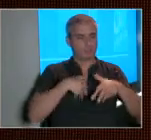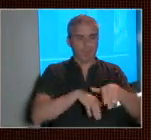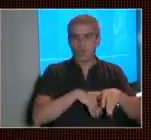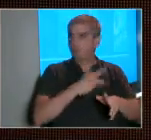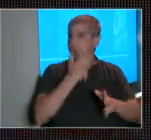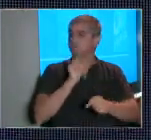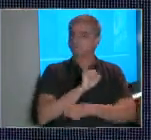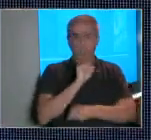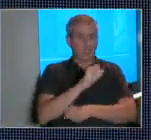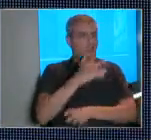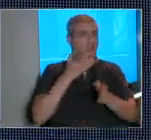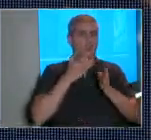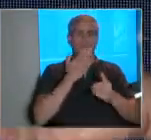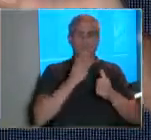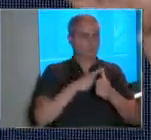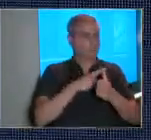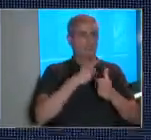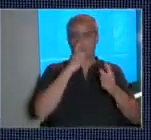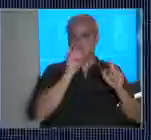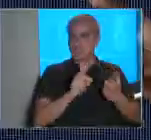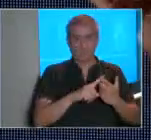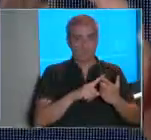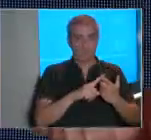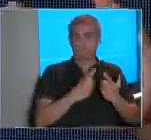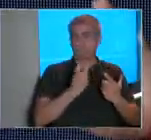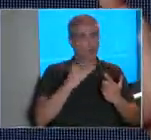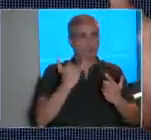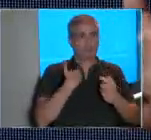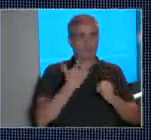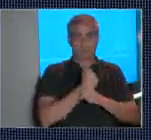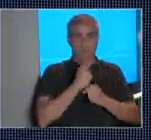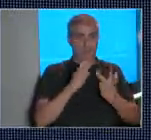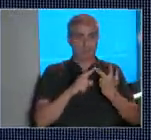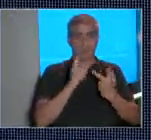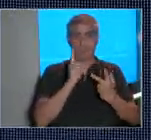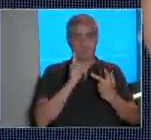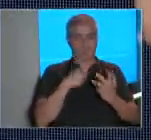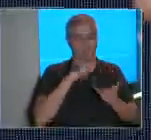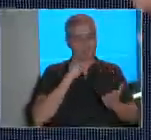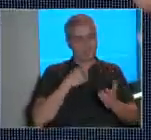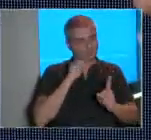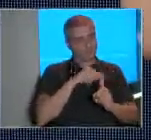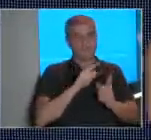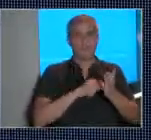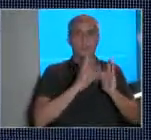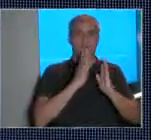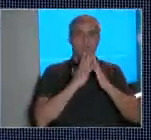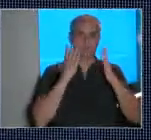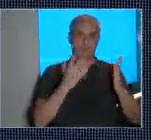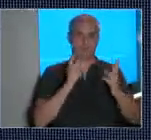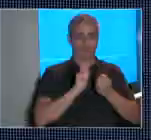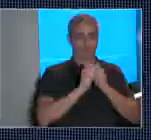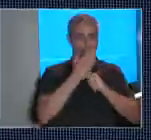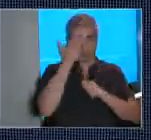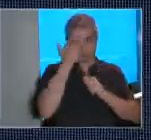לתהלוכות, ממחאת חוצי ישראל עד מחאת הגז. תשמעו, לא תמיד הצלחנו, אבל חתרנו למטרה מאוד גבוהה, של